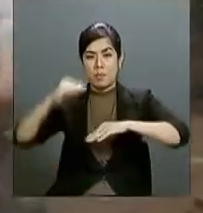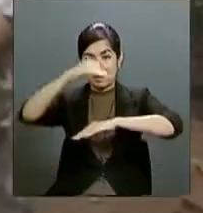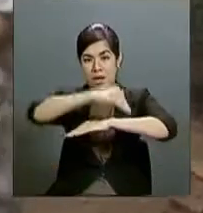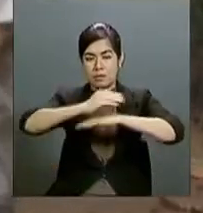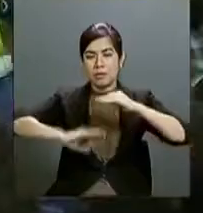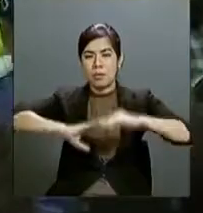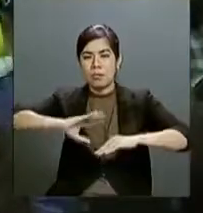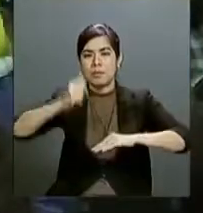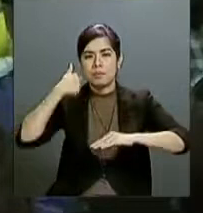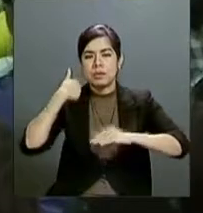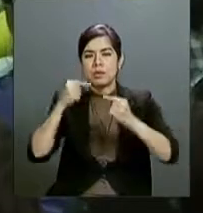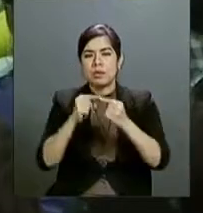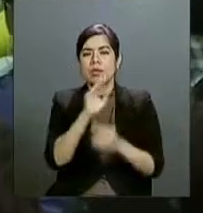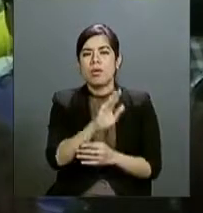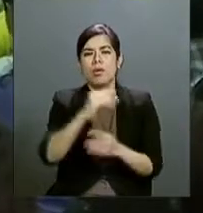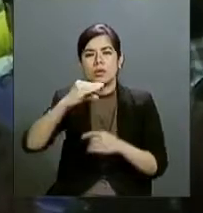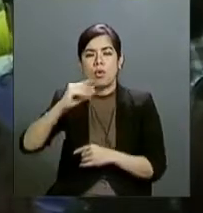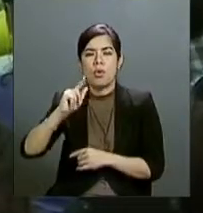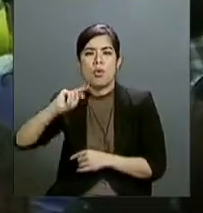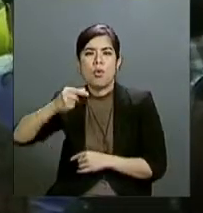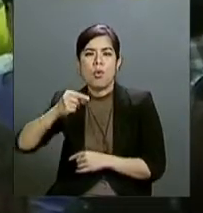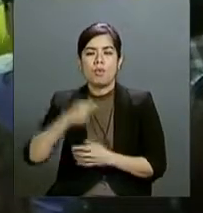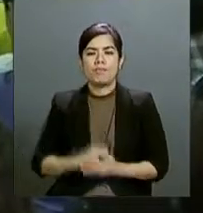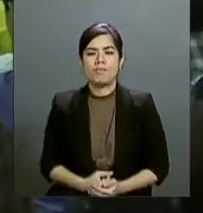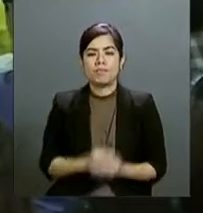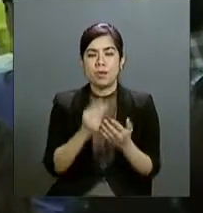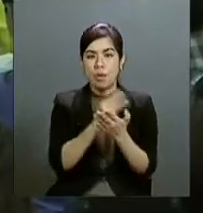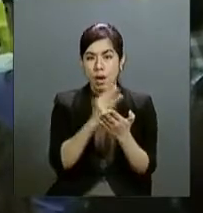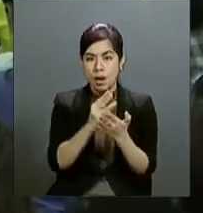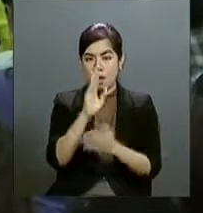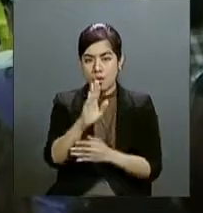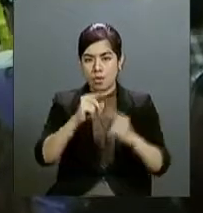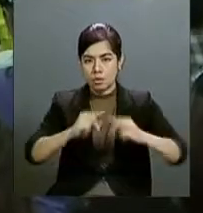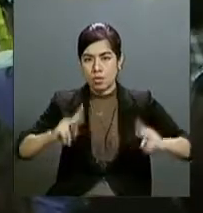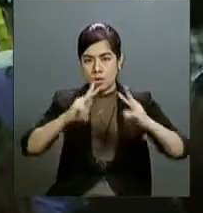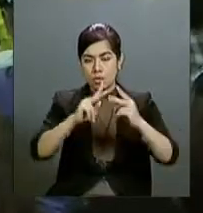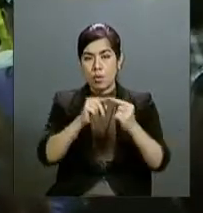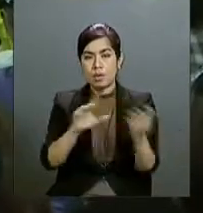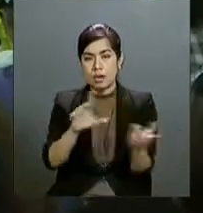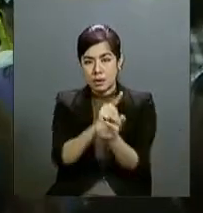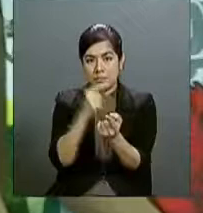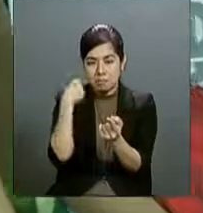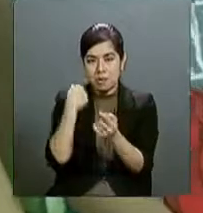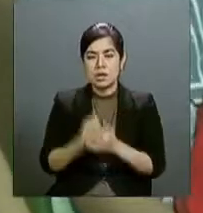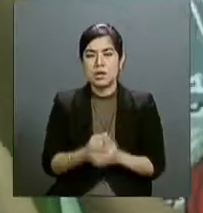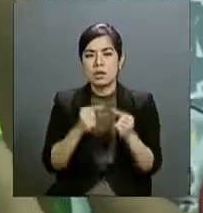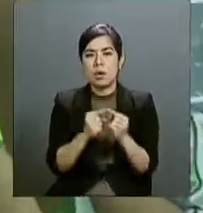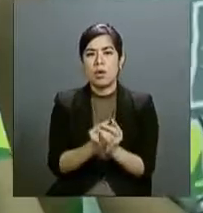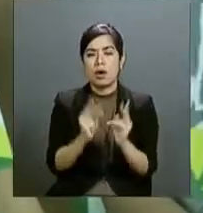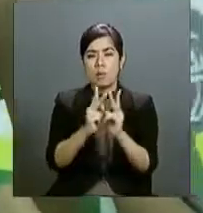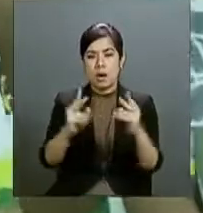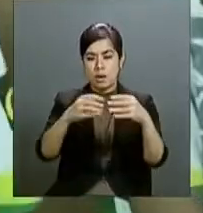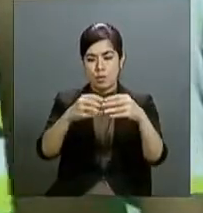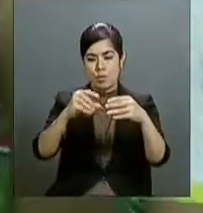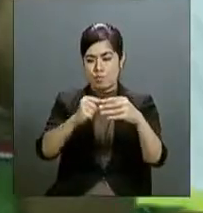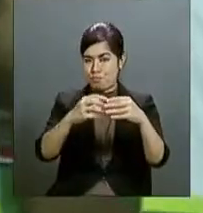านีสารวันค่ะนอกจากนี้นะคะยังมีวาระที่กระทรวงวัฒนธรรมเสนอตั้งคณะกรรมการระดับชาติขึ้นมาดูแลบริษัทภาพย